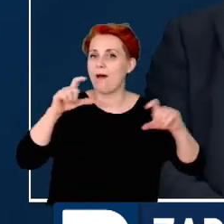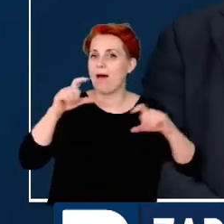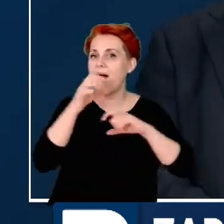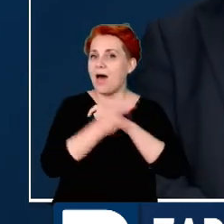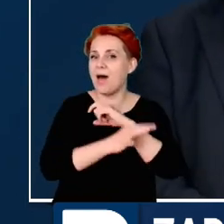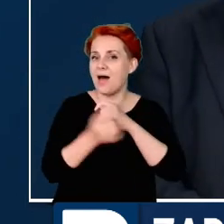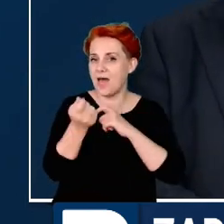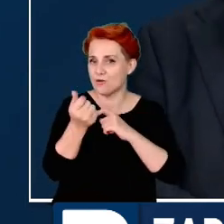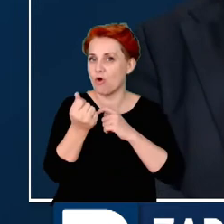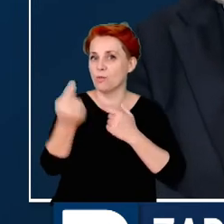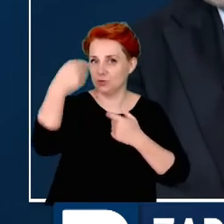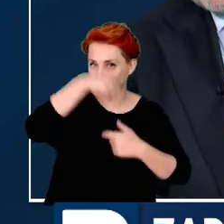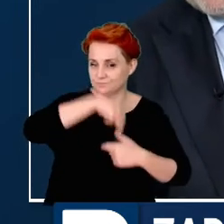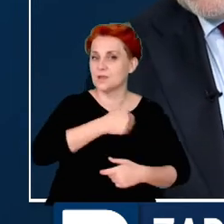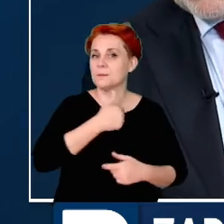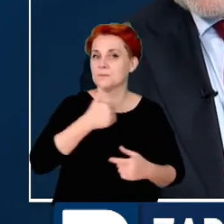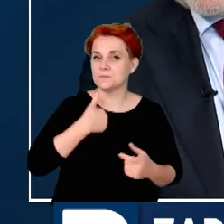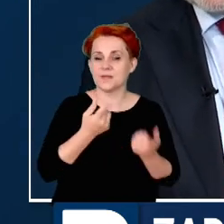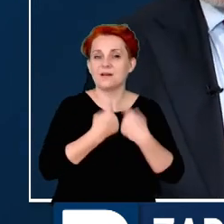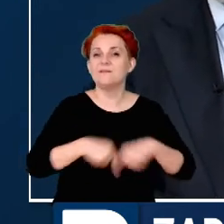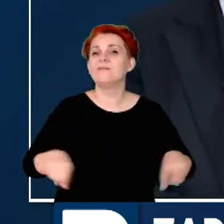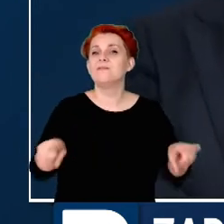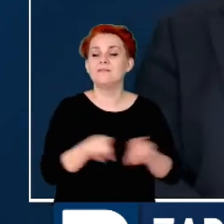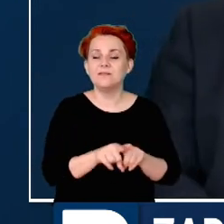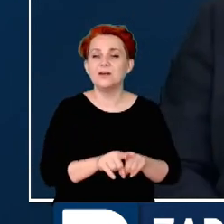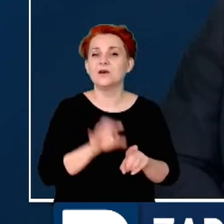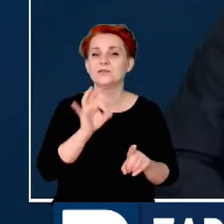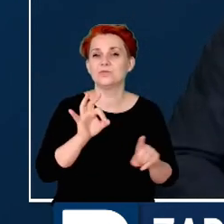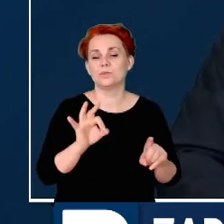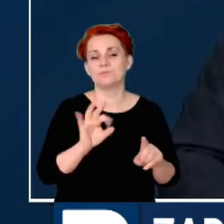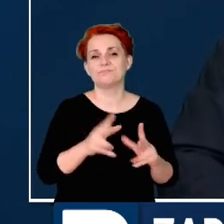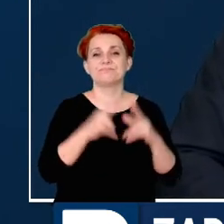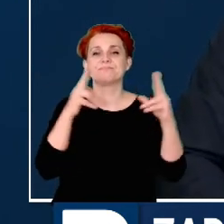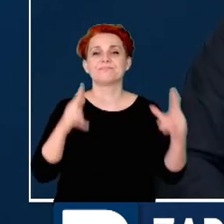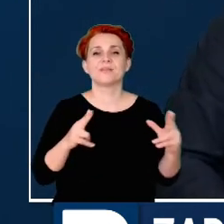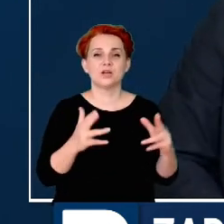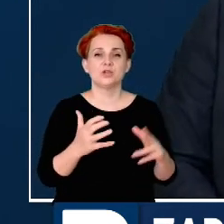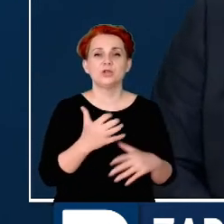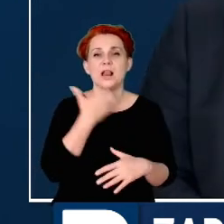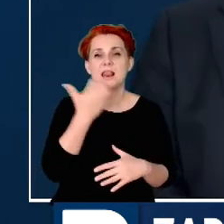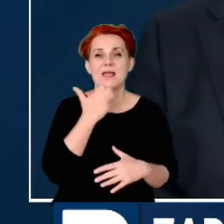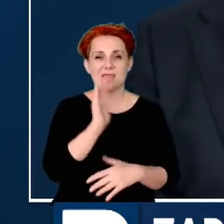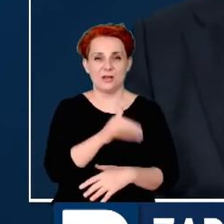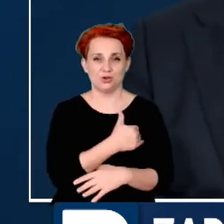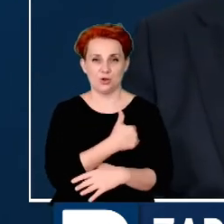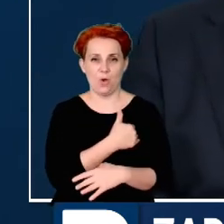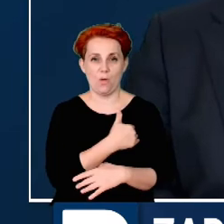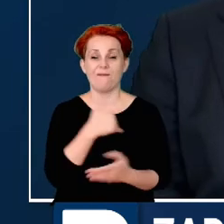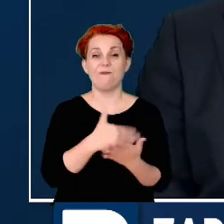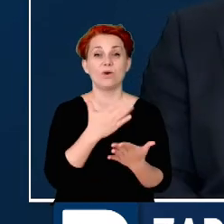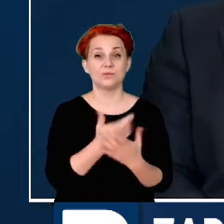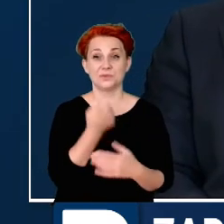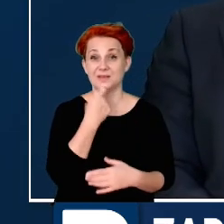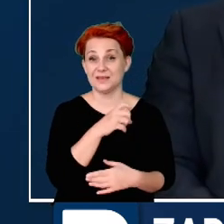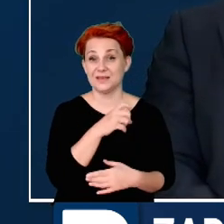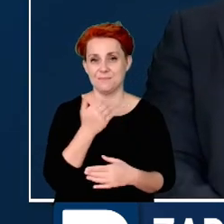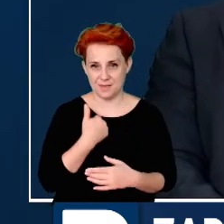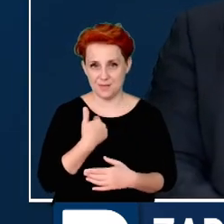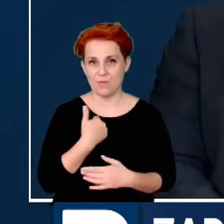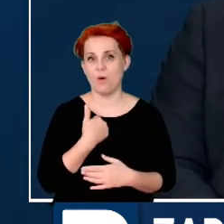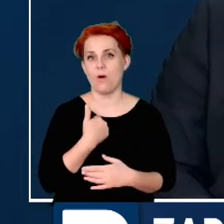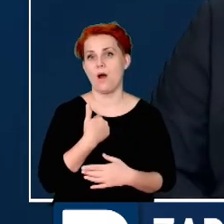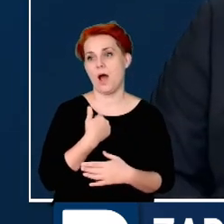w Polsce szkołę letnią dla kilkudziesięciu studentów. Zrobiła to akurat w województwie kieleckim. Ja sobie to poczytuję